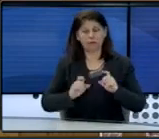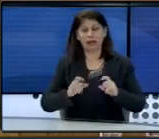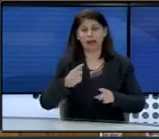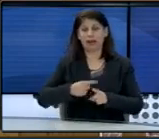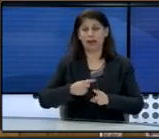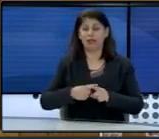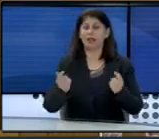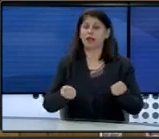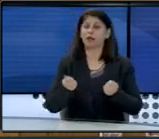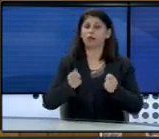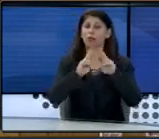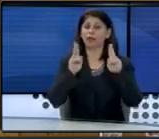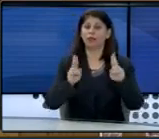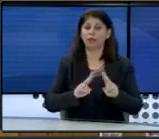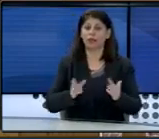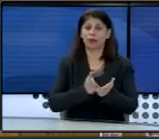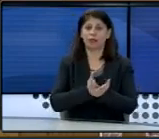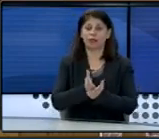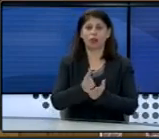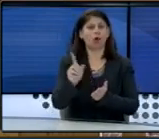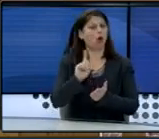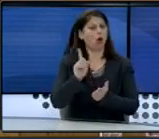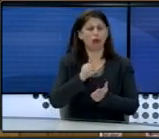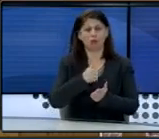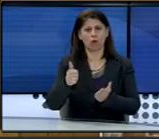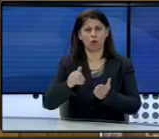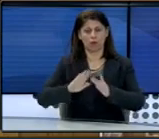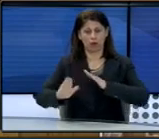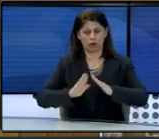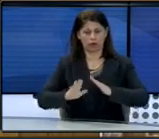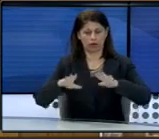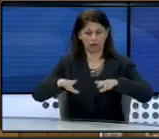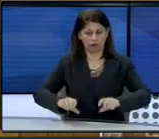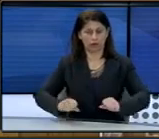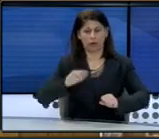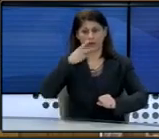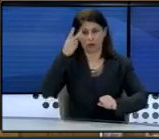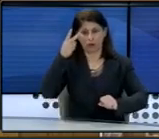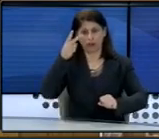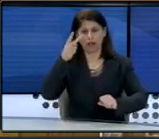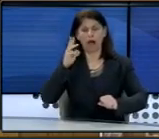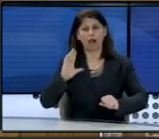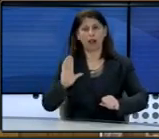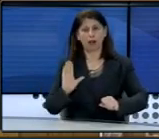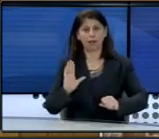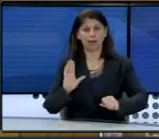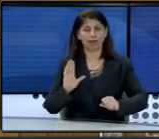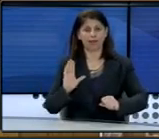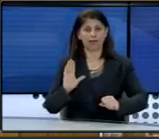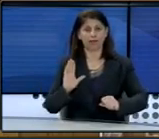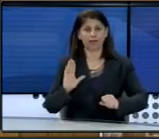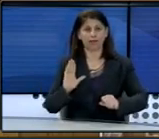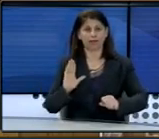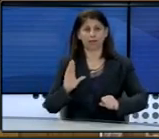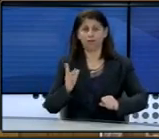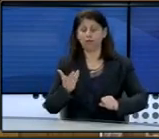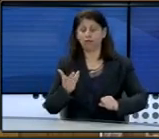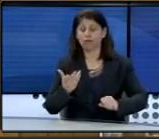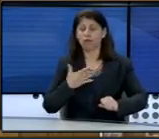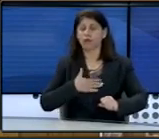να χρησιμοποιεί το διεθνές δίκαιο όχι μόνο για να προστατεύει τα κυριαρχικά της δικαιώματα, αλλά και για να επιδιώκει